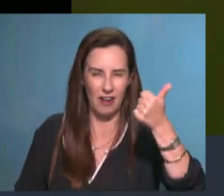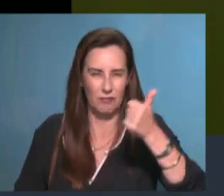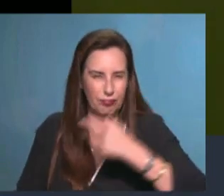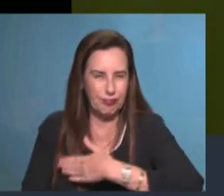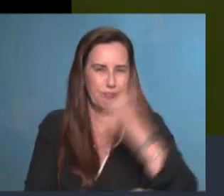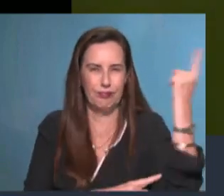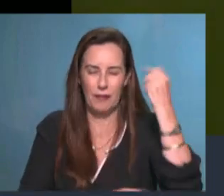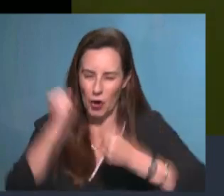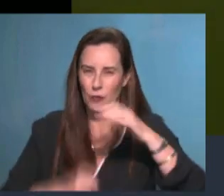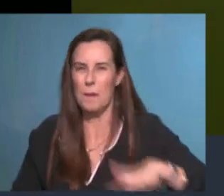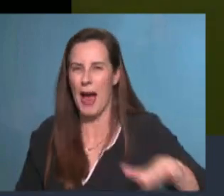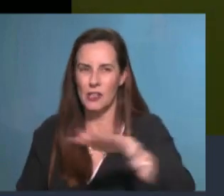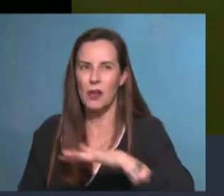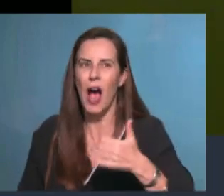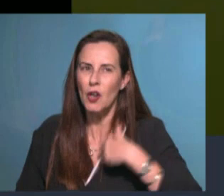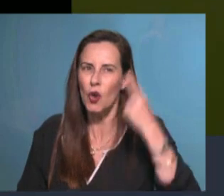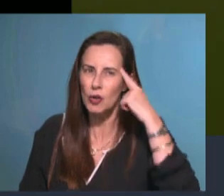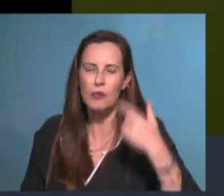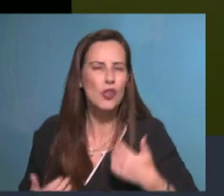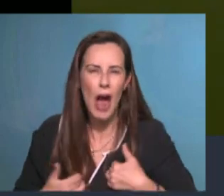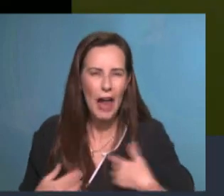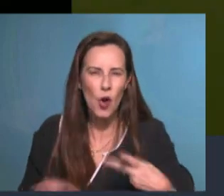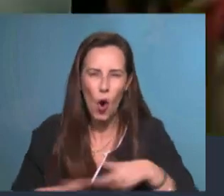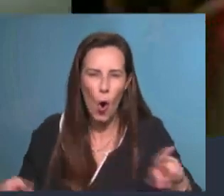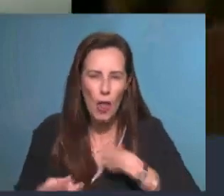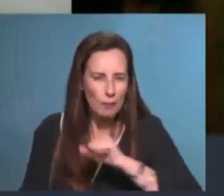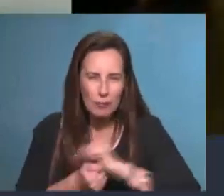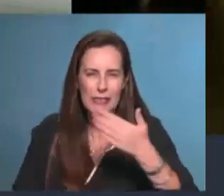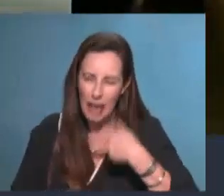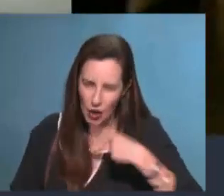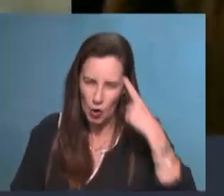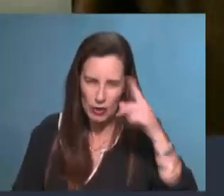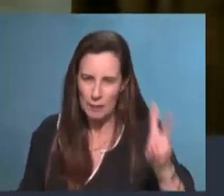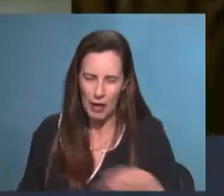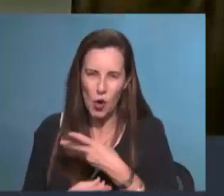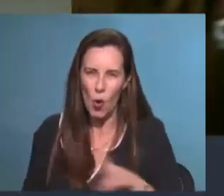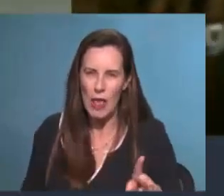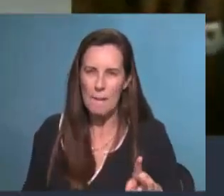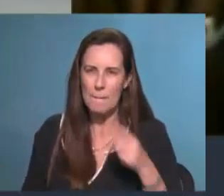והתוקפני ביותר באזור. אנחנו יודעים שאין ביכולתנו לפרק את ישראל.